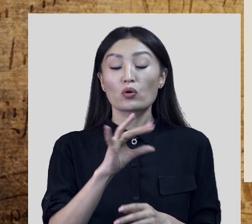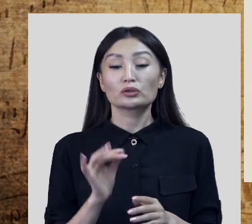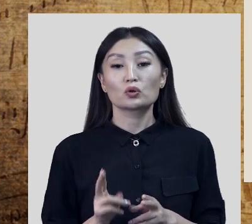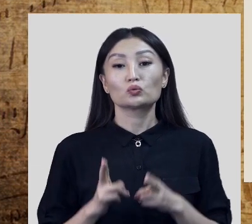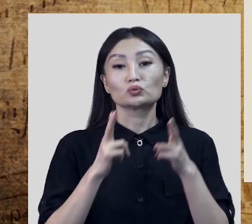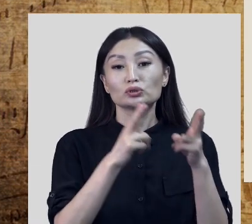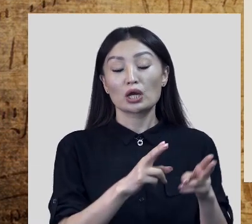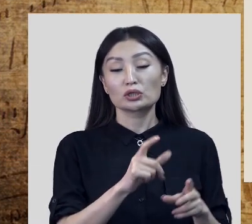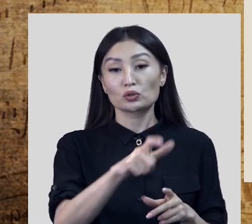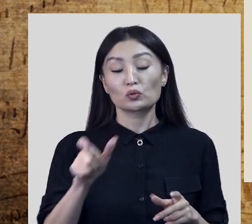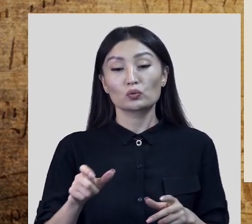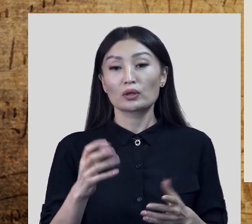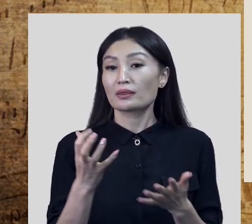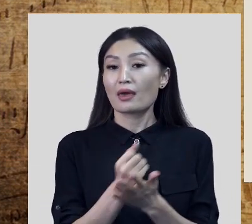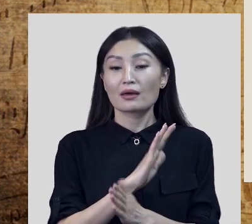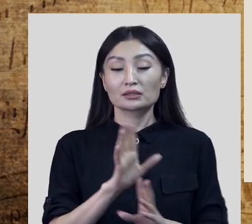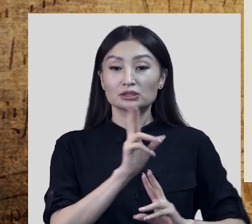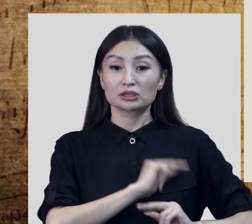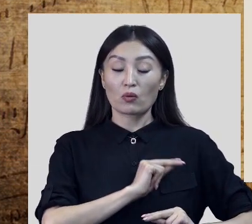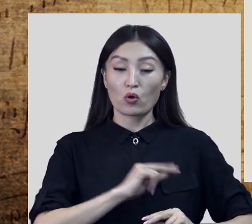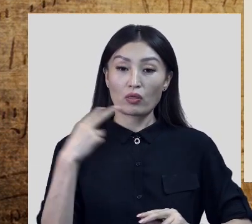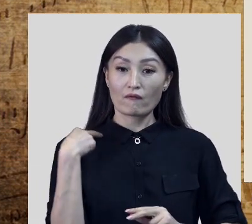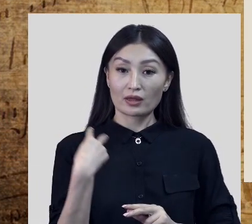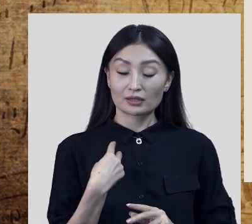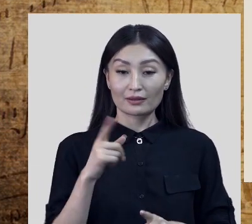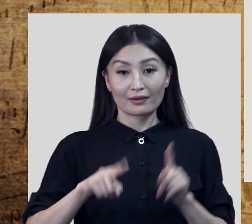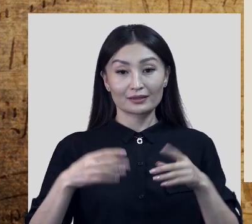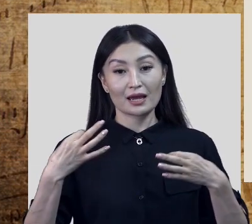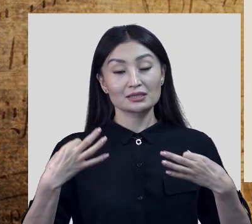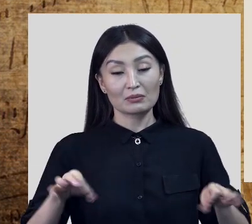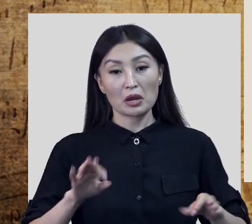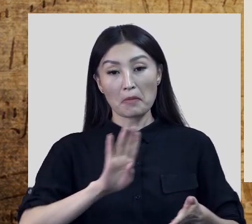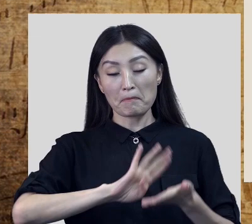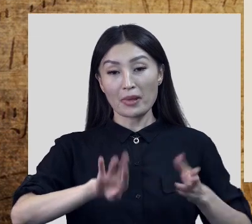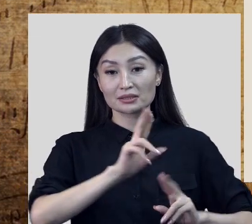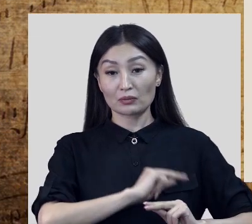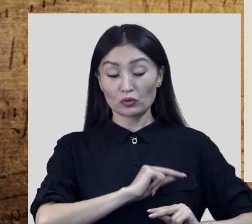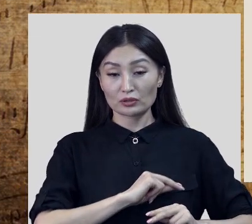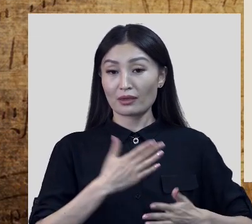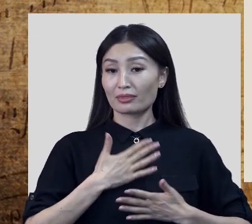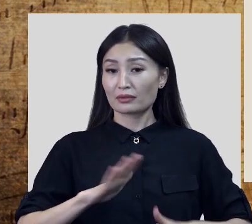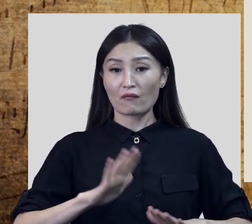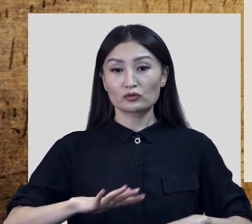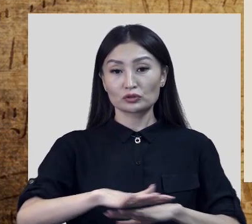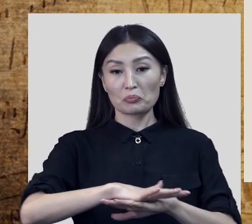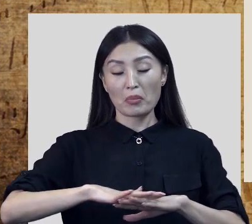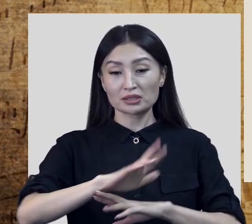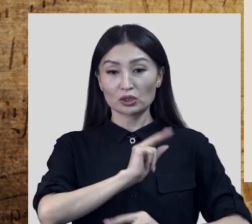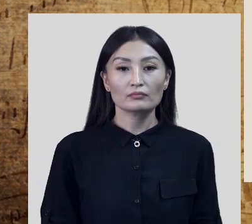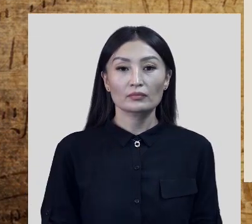находившие работы в англии таким образом достигалось некоторое ослабление безработицы а значит и недовольство в массах трудящихся